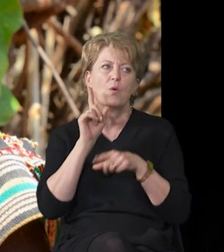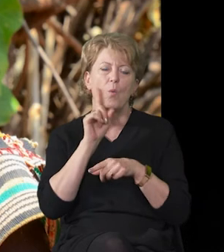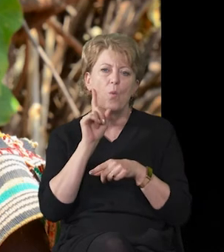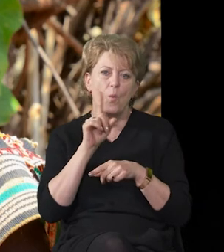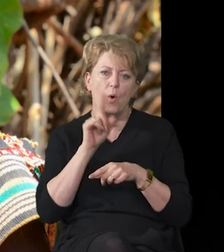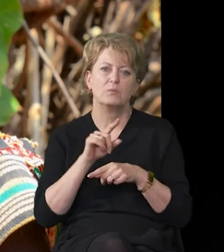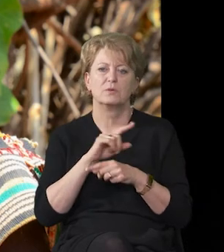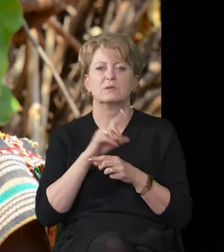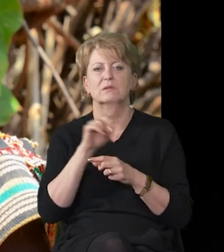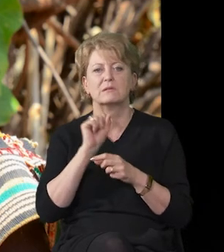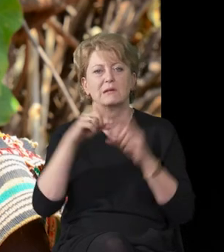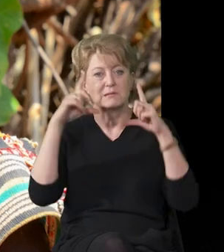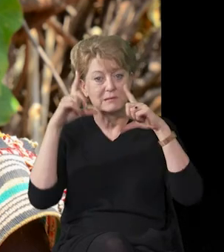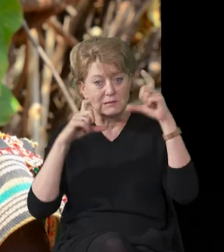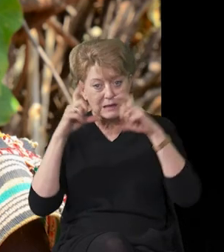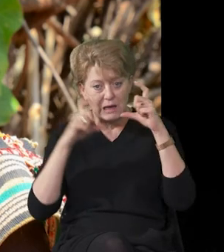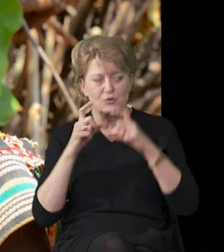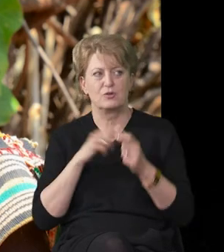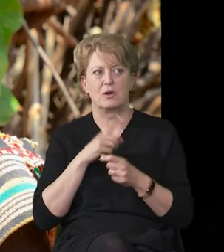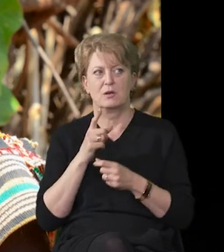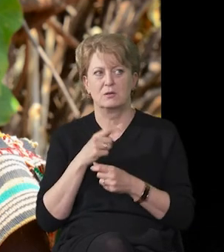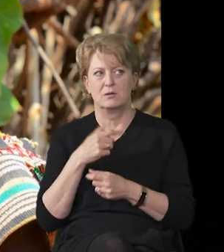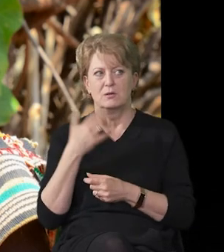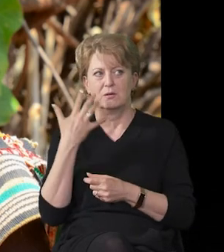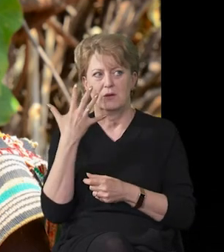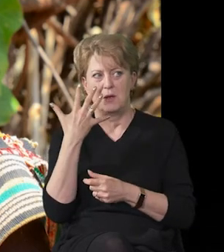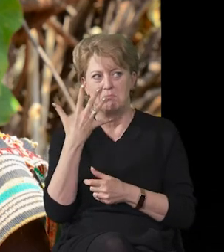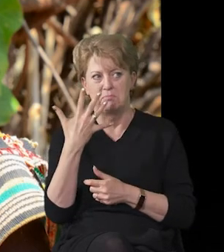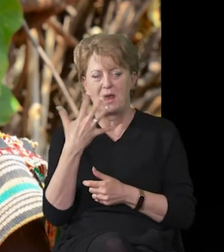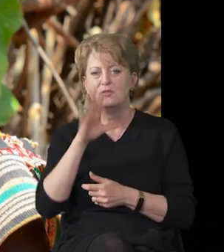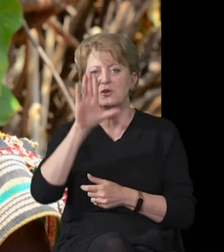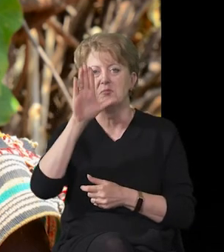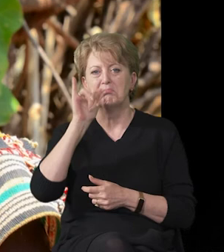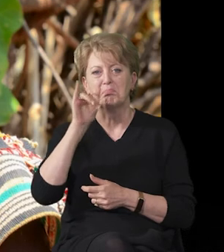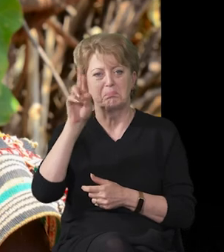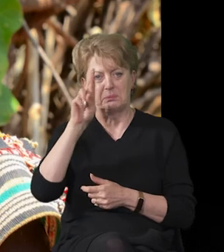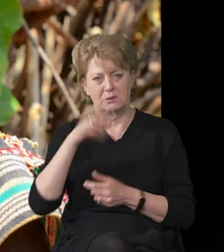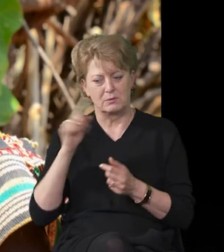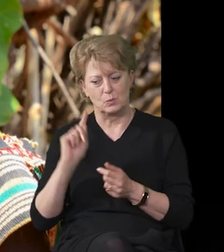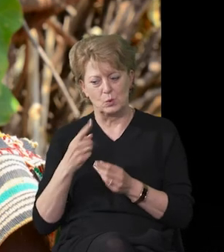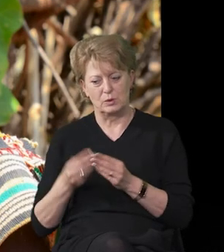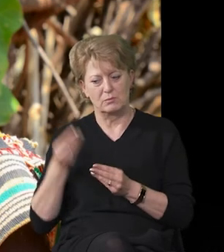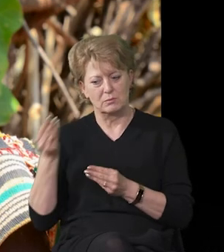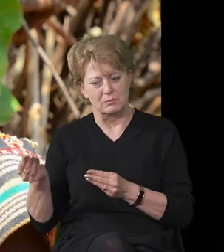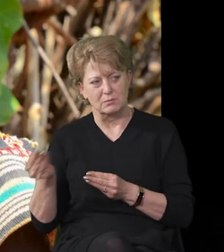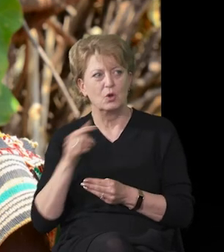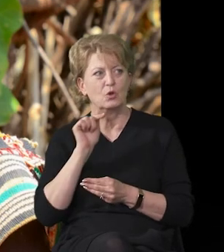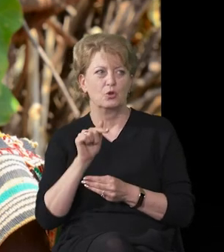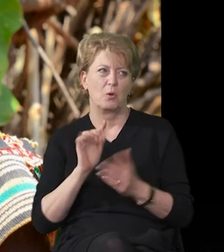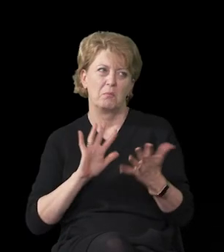za zdjęcie skasował mnie na 5 birów, czyli lokalnej waluty, co mniej więcej stanowi